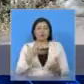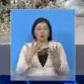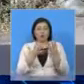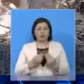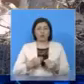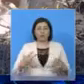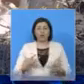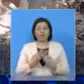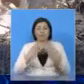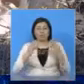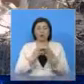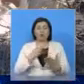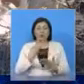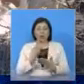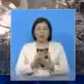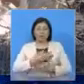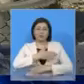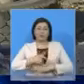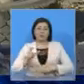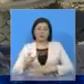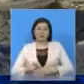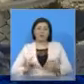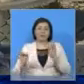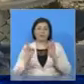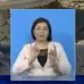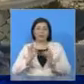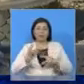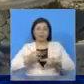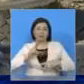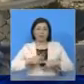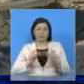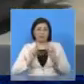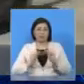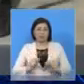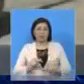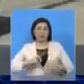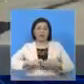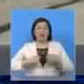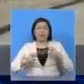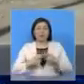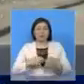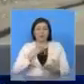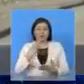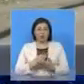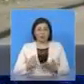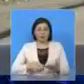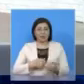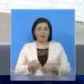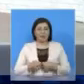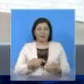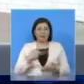ауданына қарасты көше тұрғындары жиі дабыл қағып кетті. Шынымен де солай ма? Мәселенің мән-жайын жауапты басшыдан сұрап